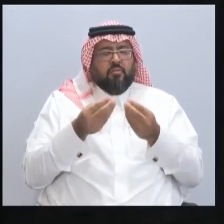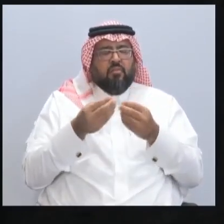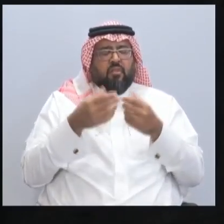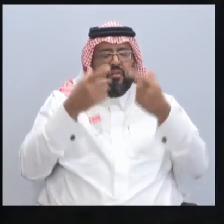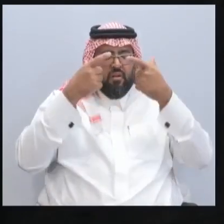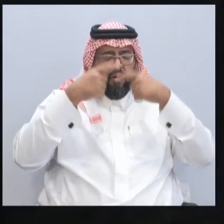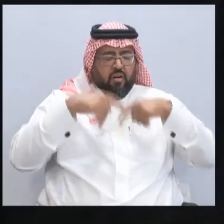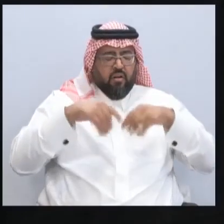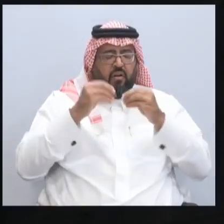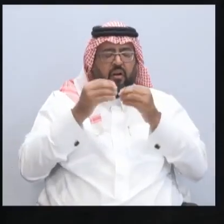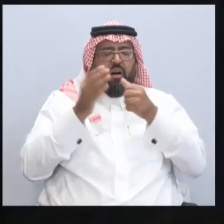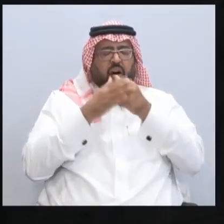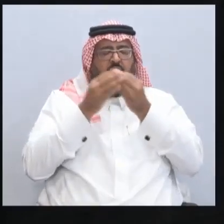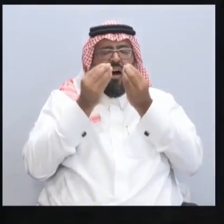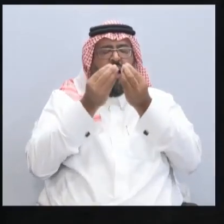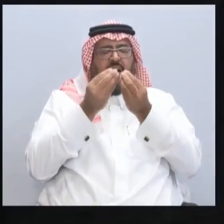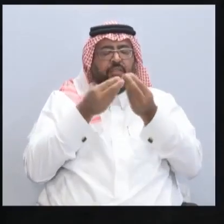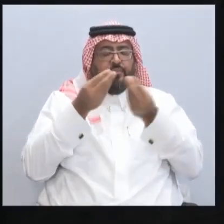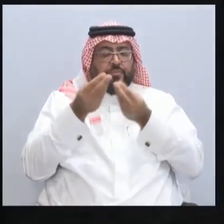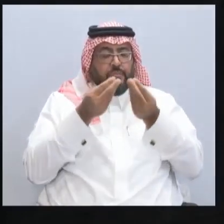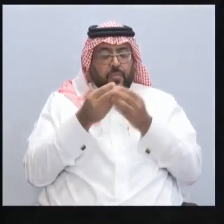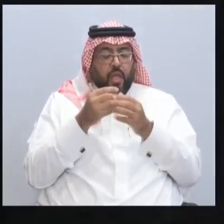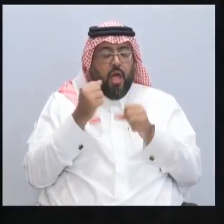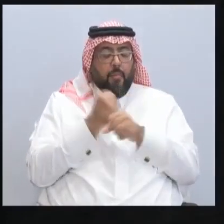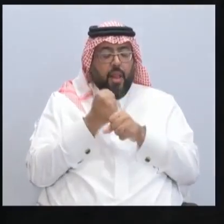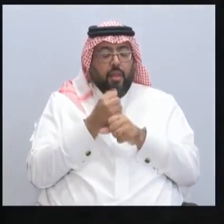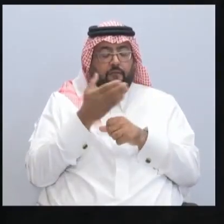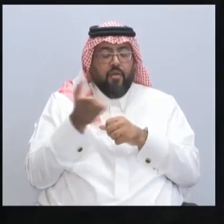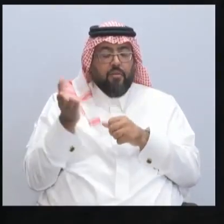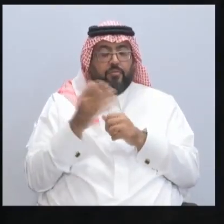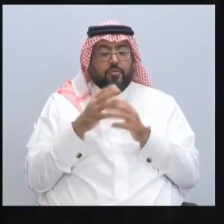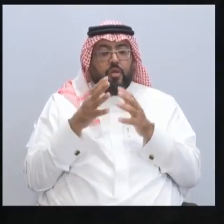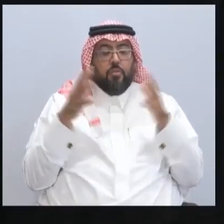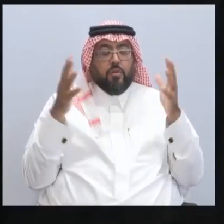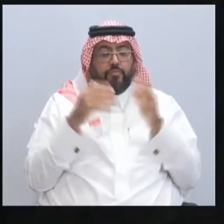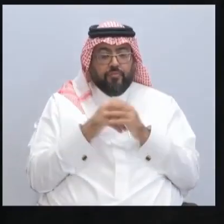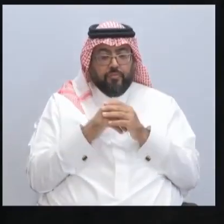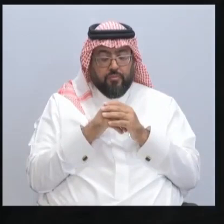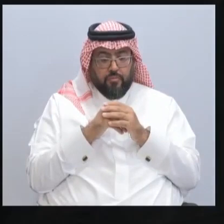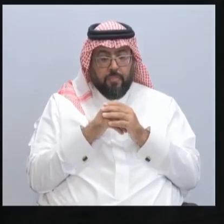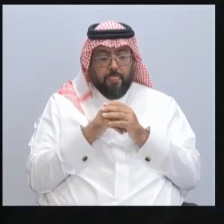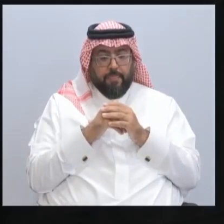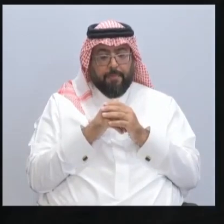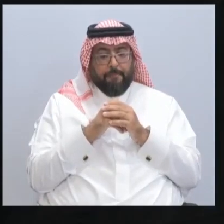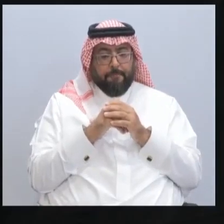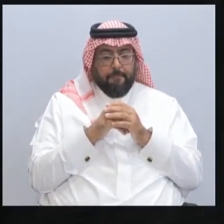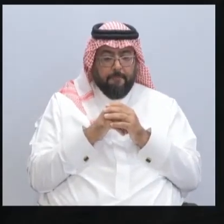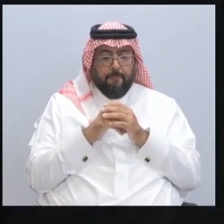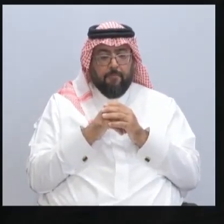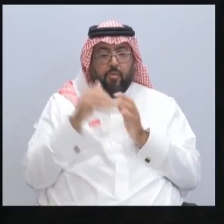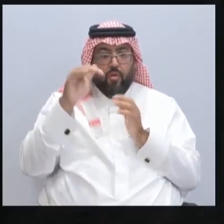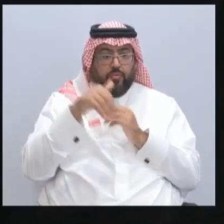الصحيه وكذلك توافر فرص العمل الكبيره وه ما ادى الى